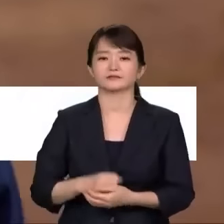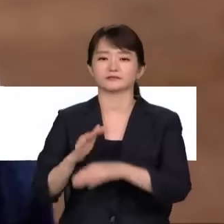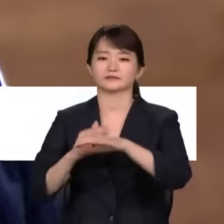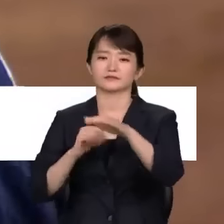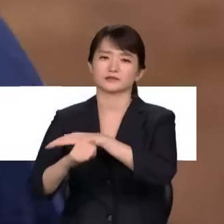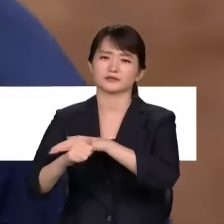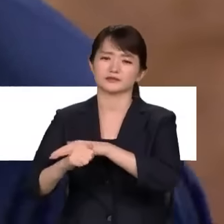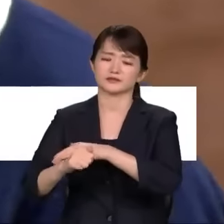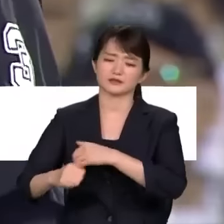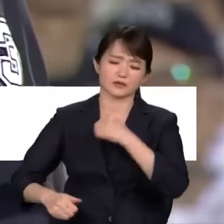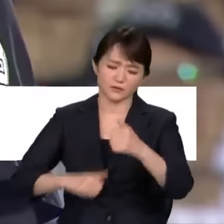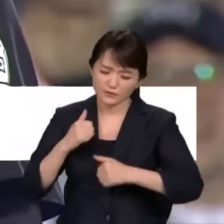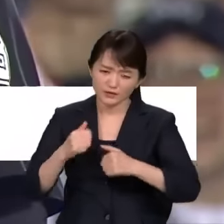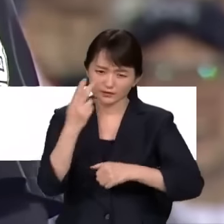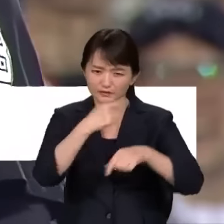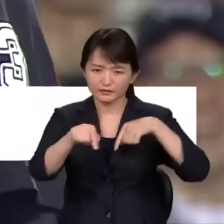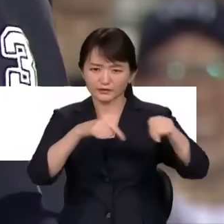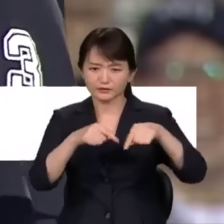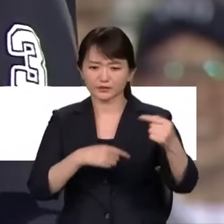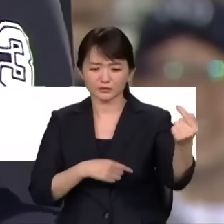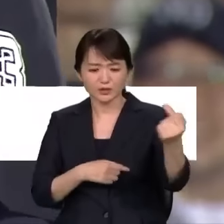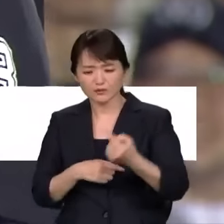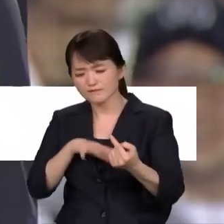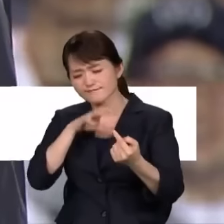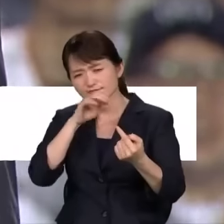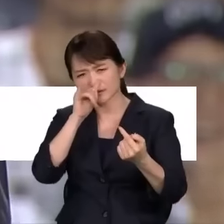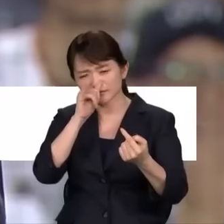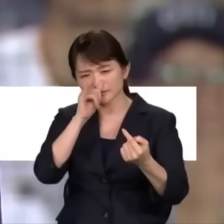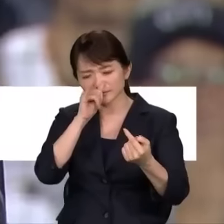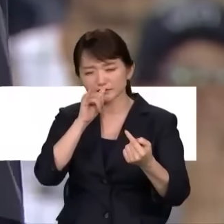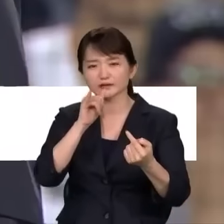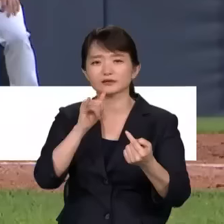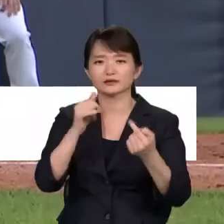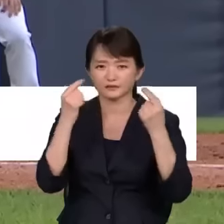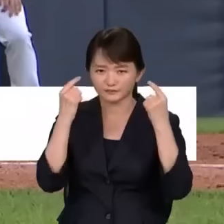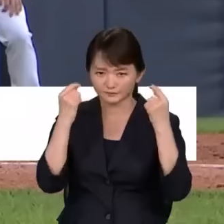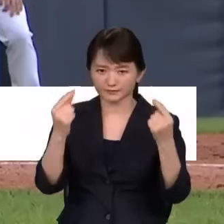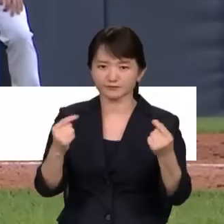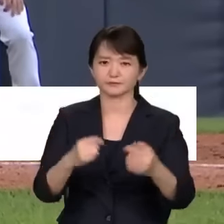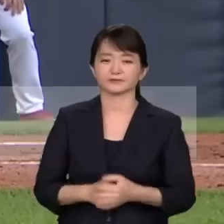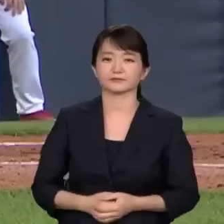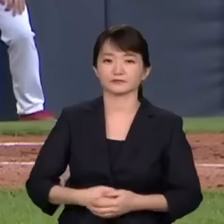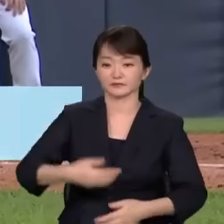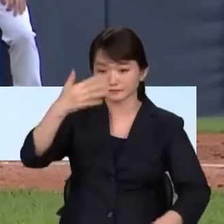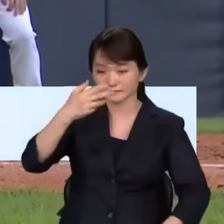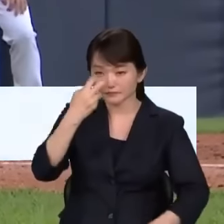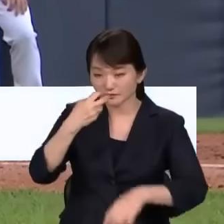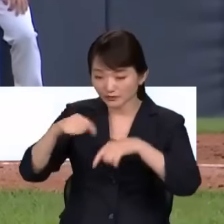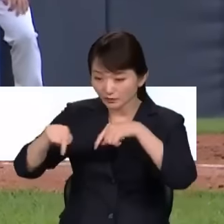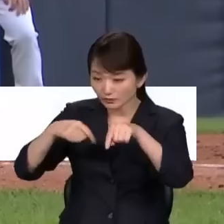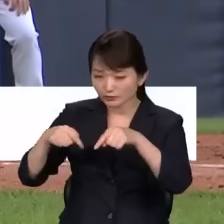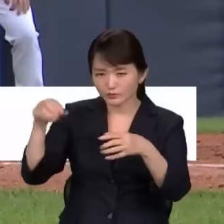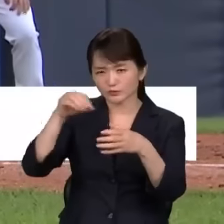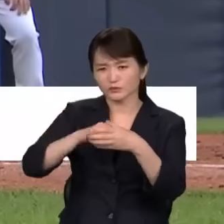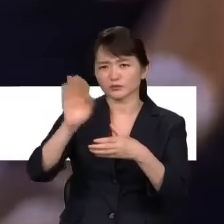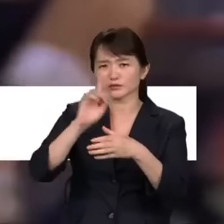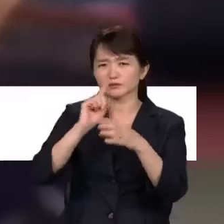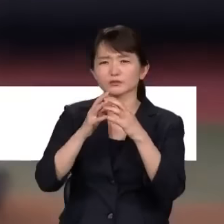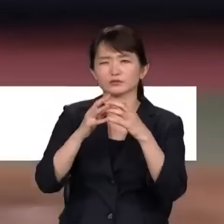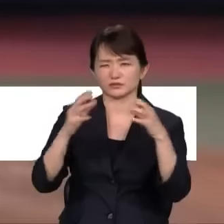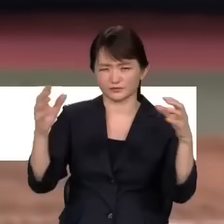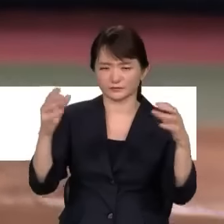탄식하고 감독들은 그라운드에 올라와서 항의하는 모습은 일상이 됐습니다. 비디오 판독의 대상에도 포함되지 않아 논란은 더